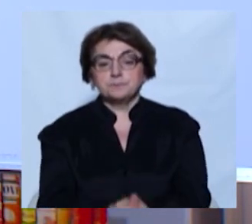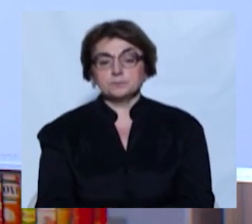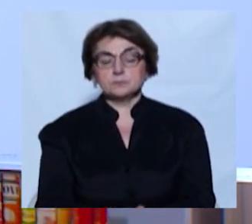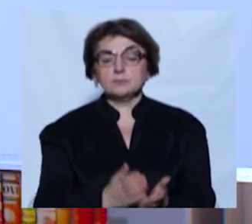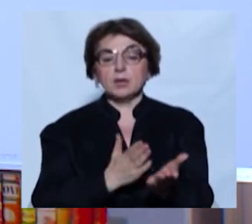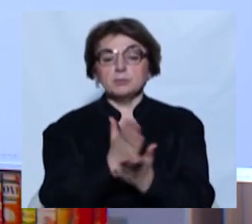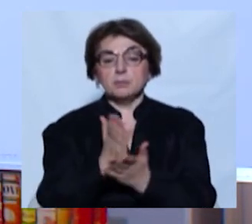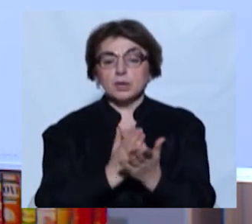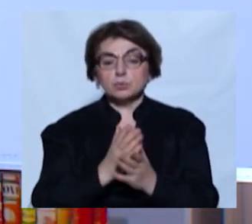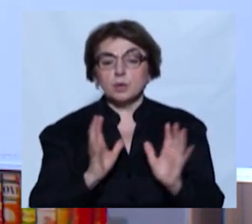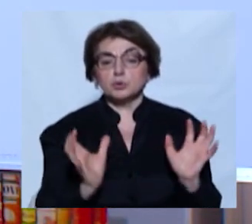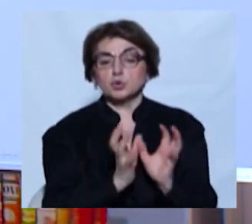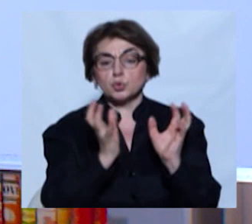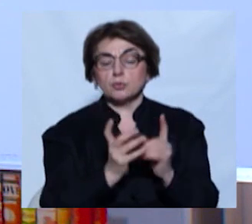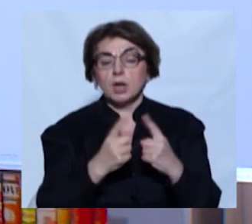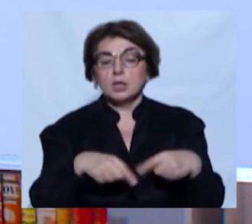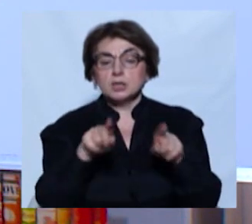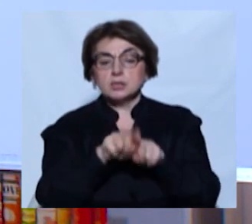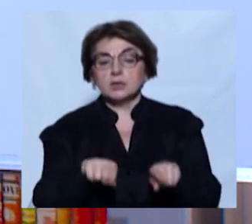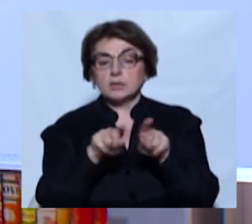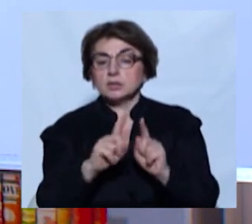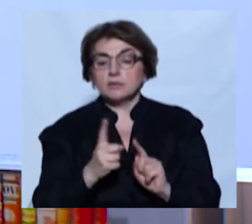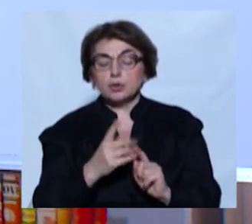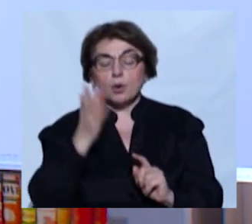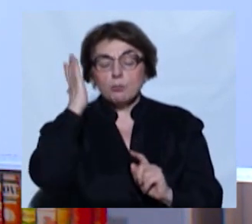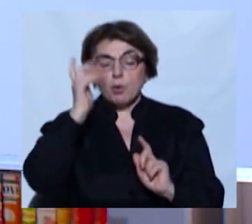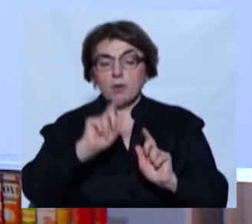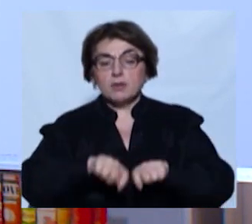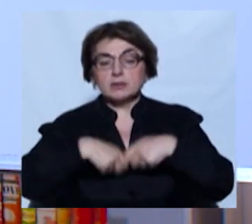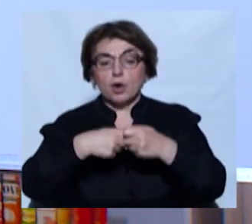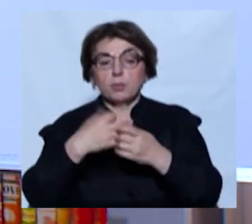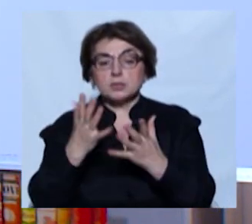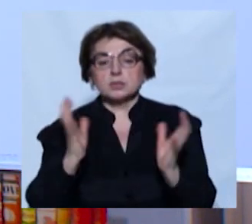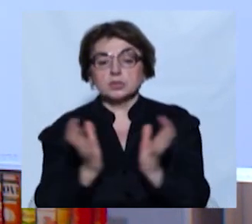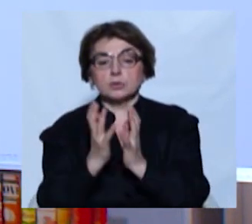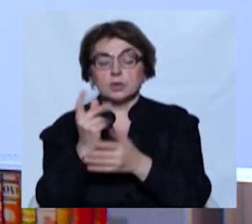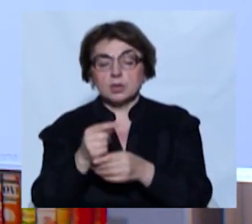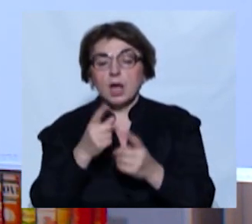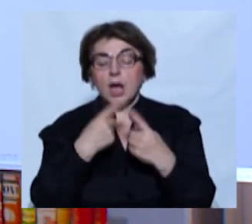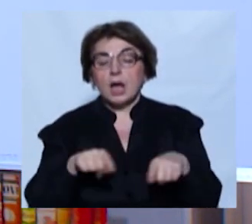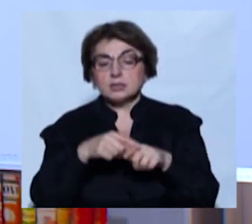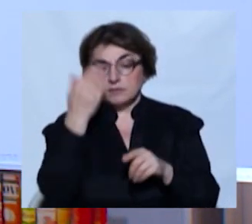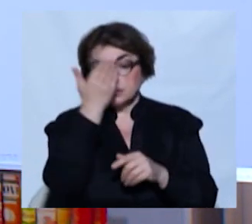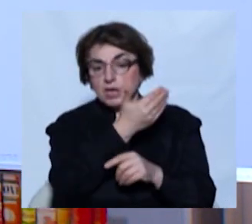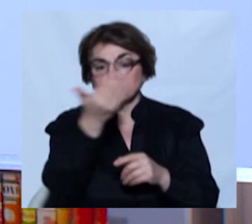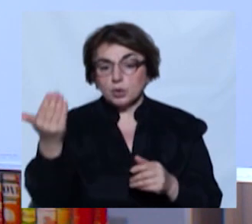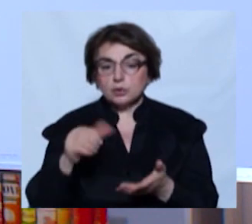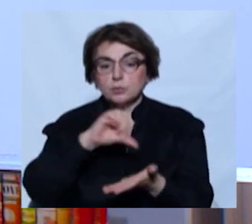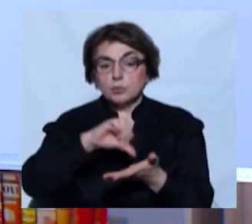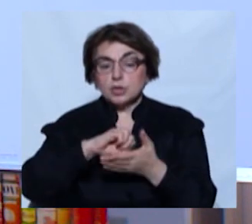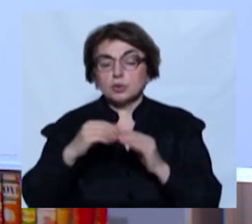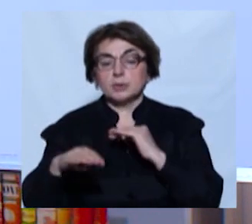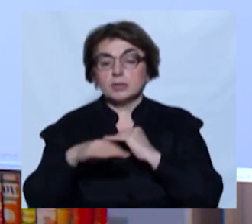მათი მიმართულებით ზრუნვა, რადგან ისევ და ისევ მომავალ თაობას შეეძლოს მათი მოხმარება, საზოგადოების ჩართულობა და